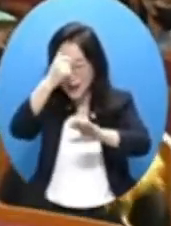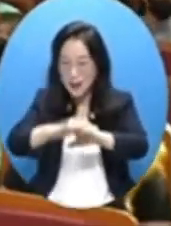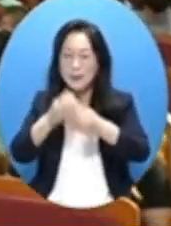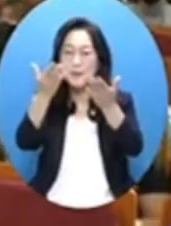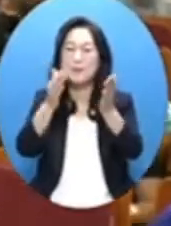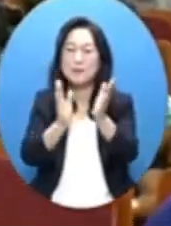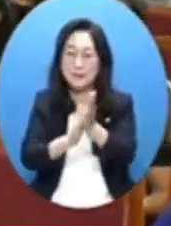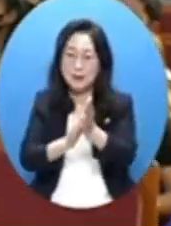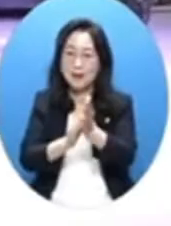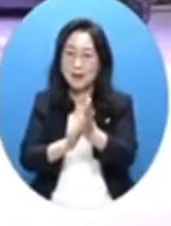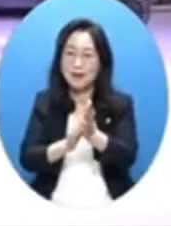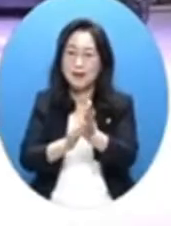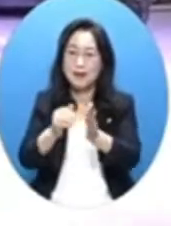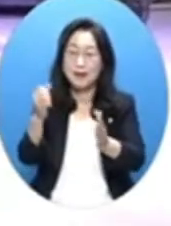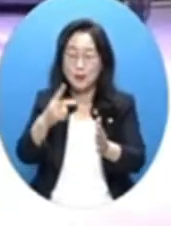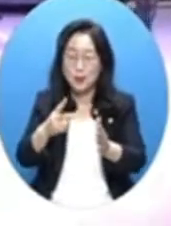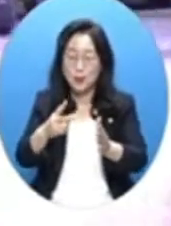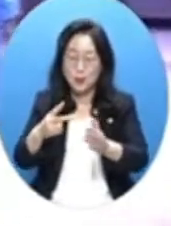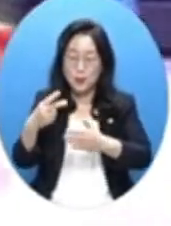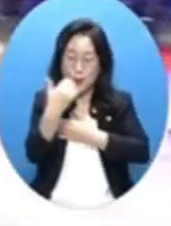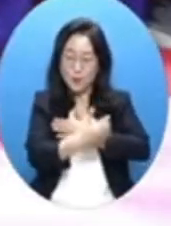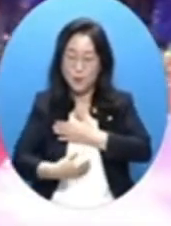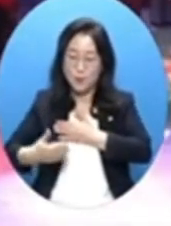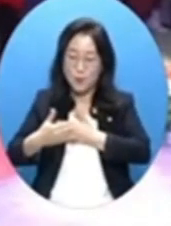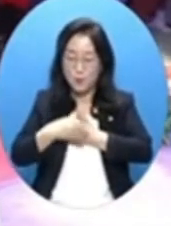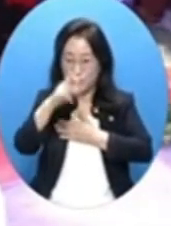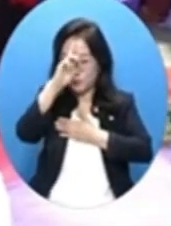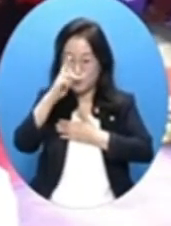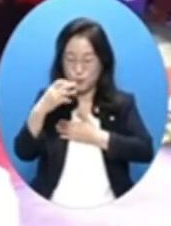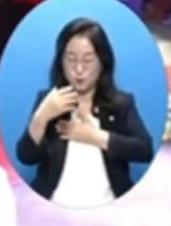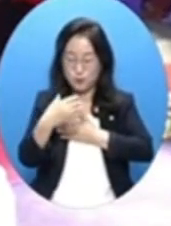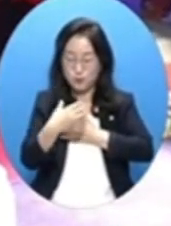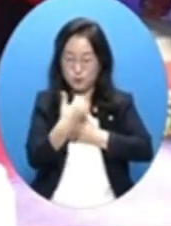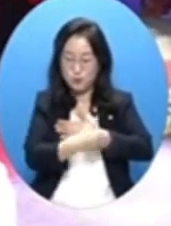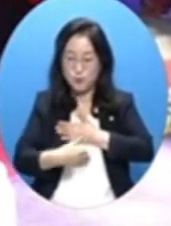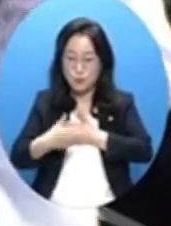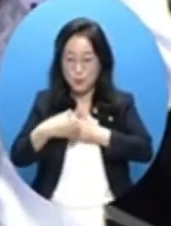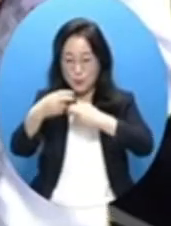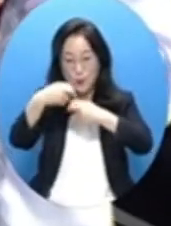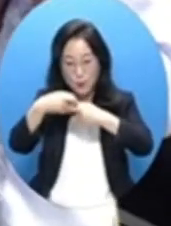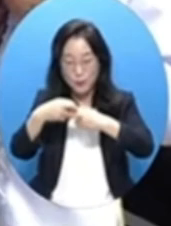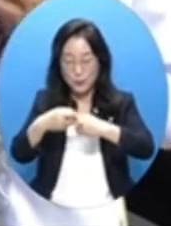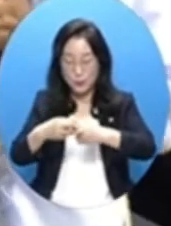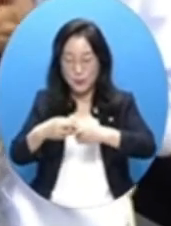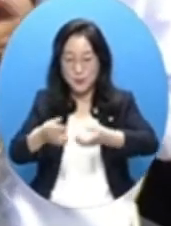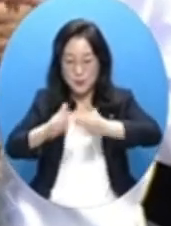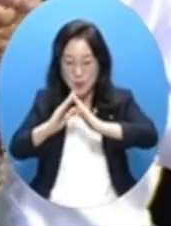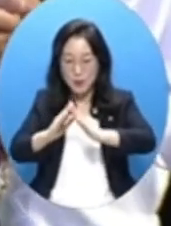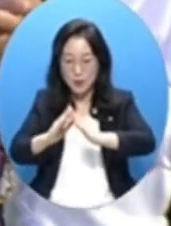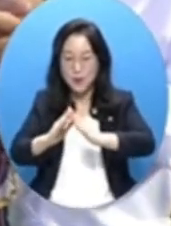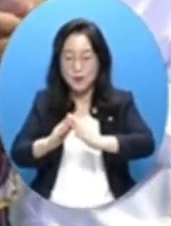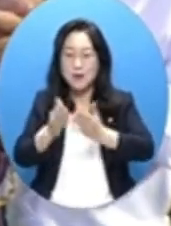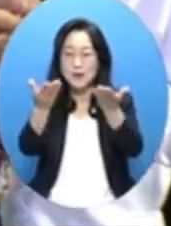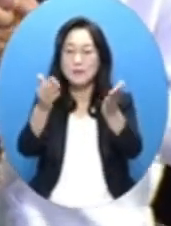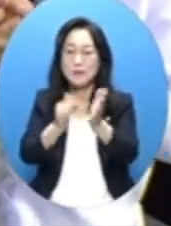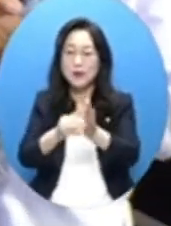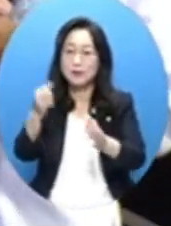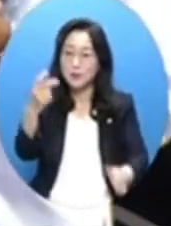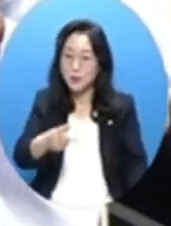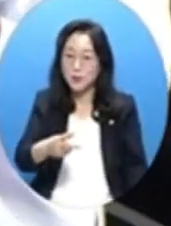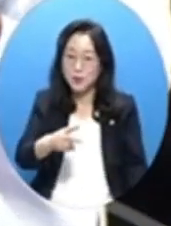보건소도 지어서 그 지역 주민에게 선물로 드리고 그리고 마닐라에